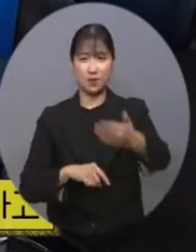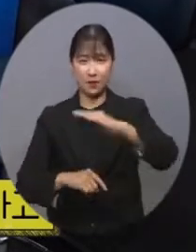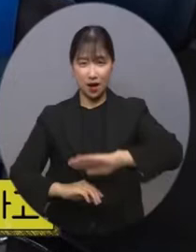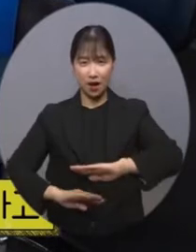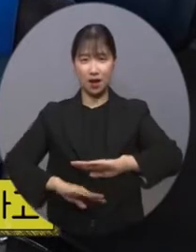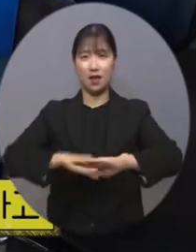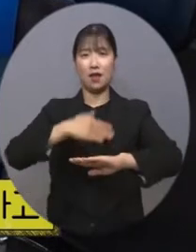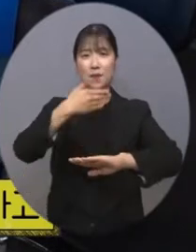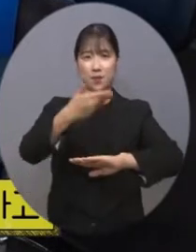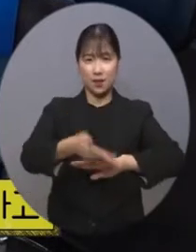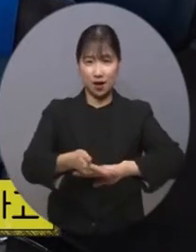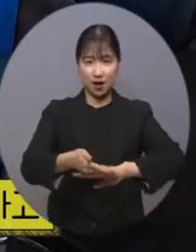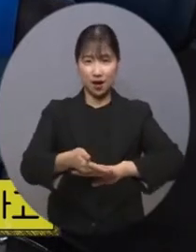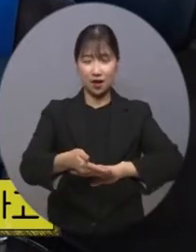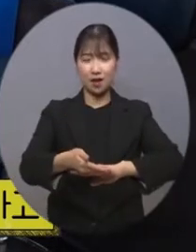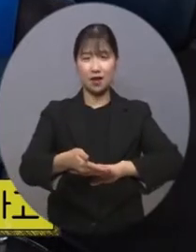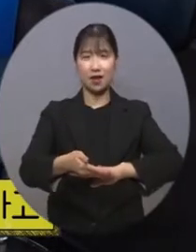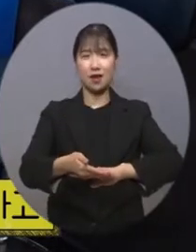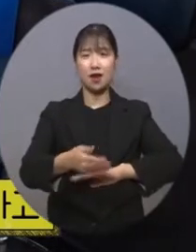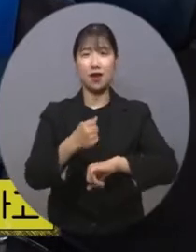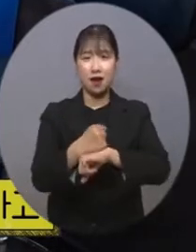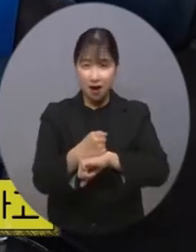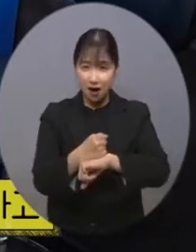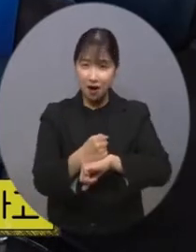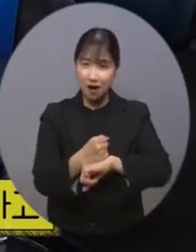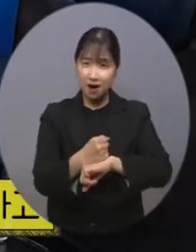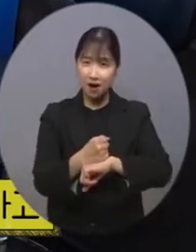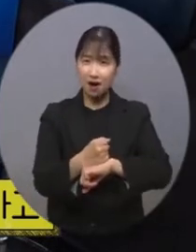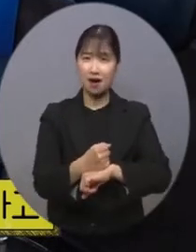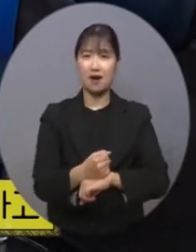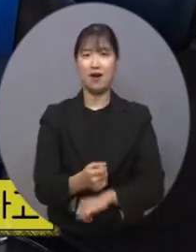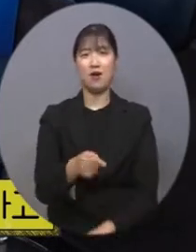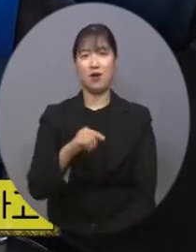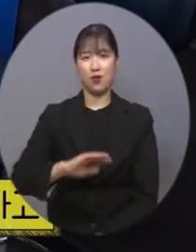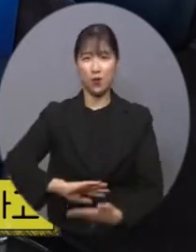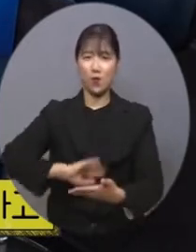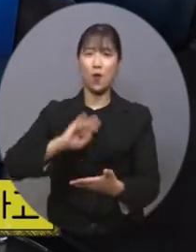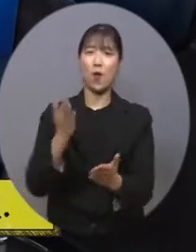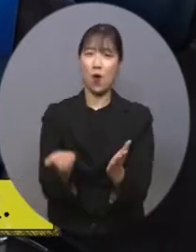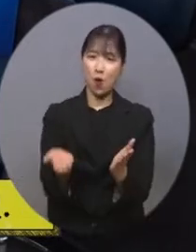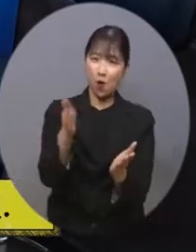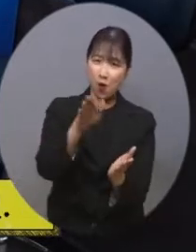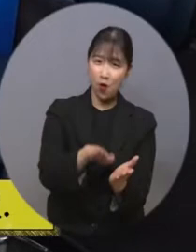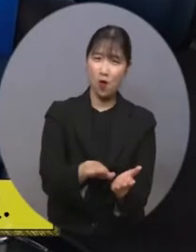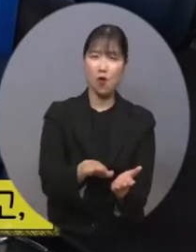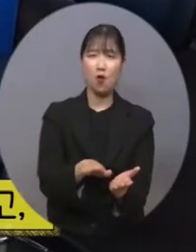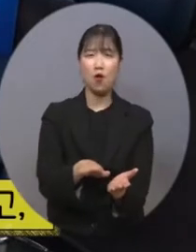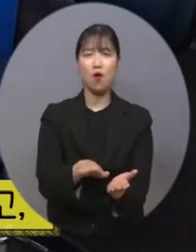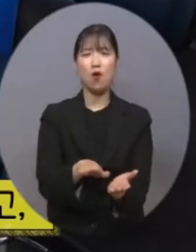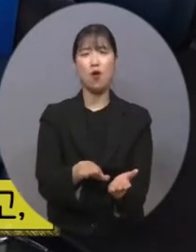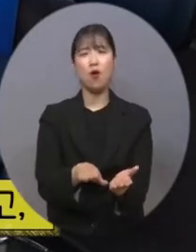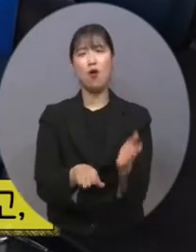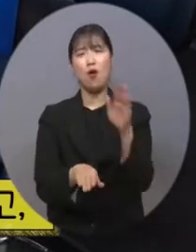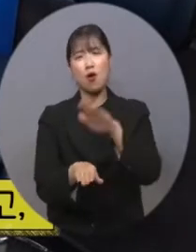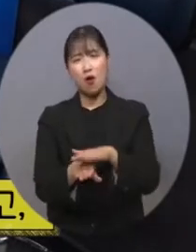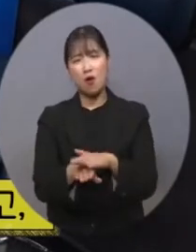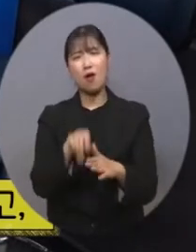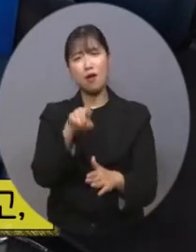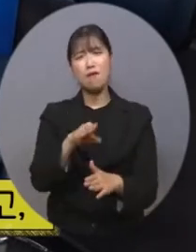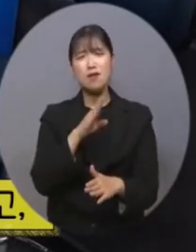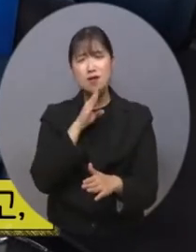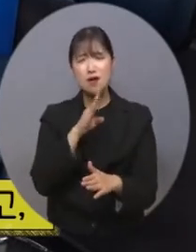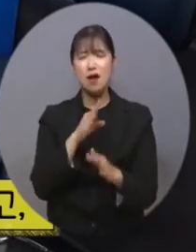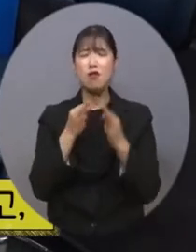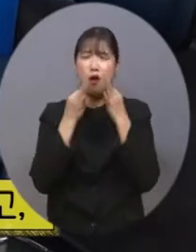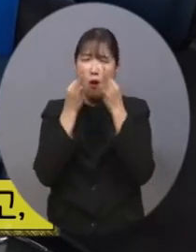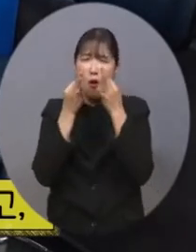이것도 이렇게 해서, 이렇게 또 하고. 이게 진짜 정성이